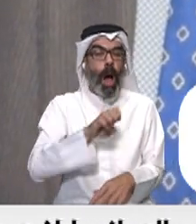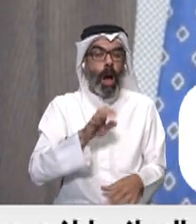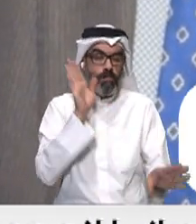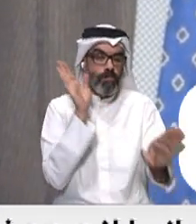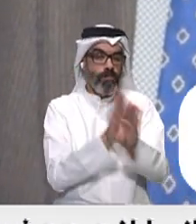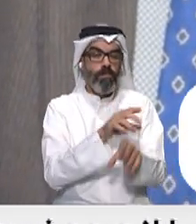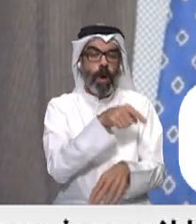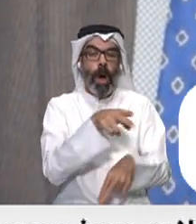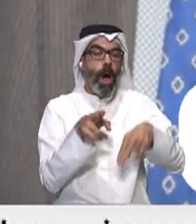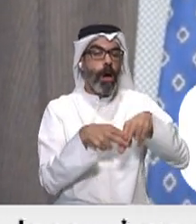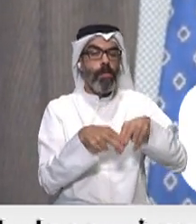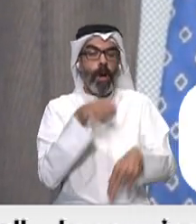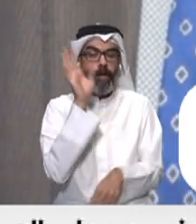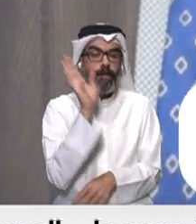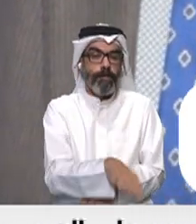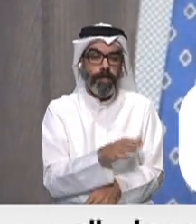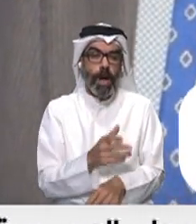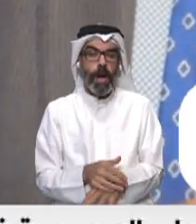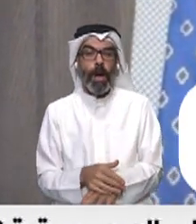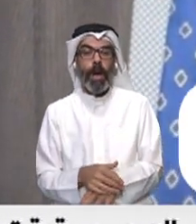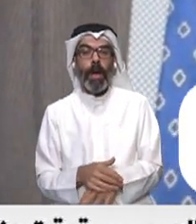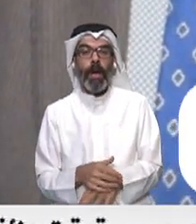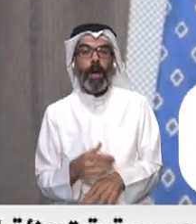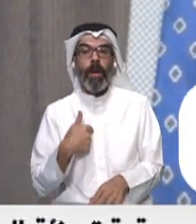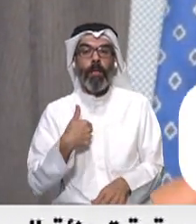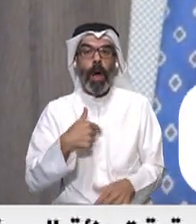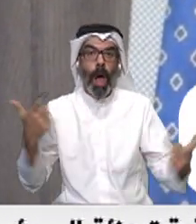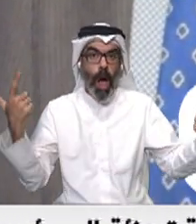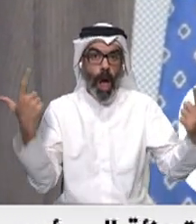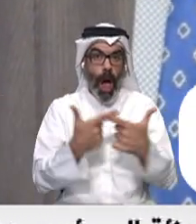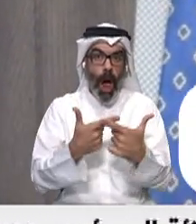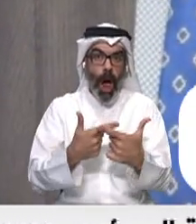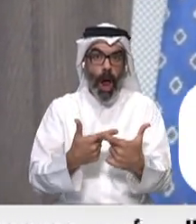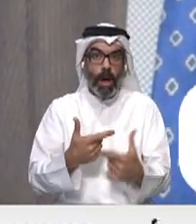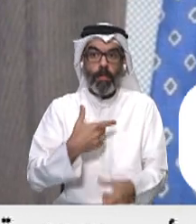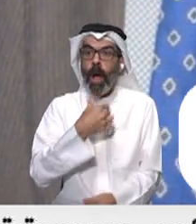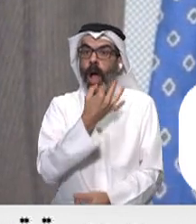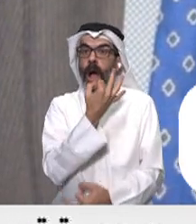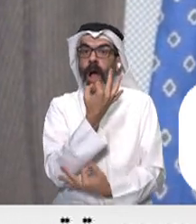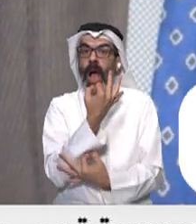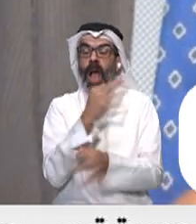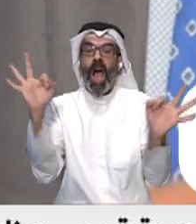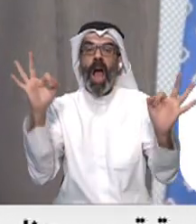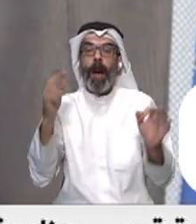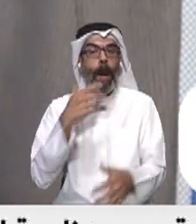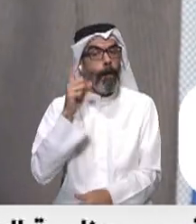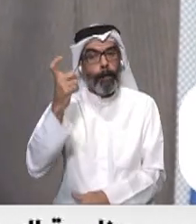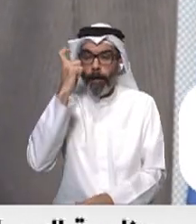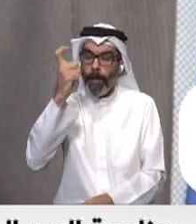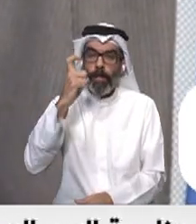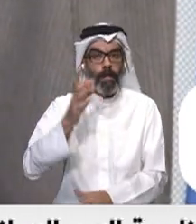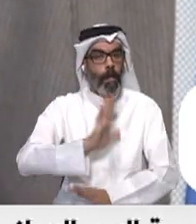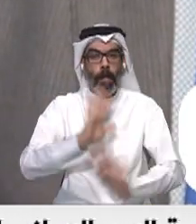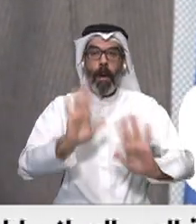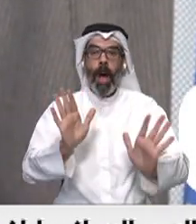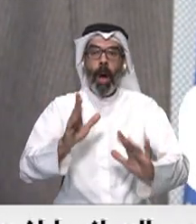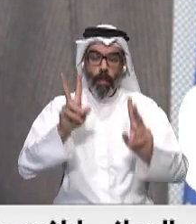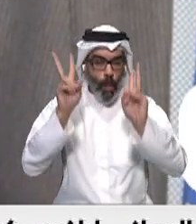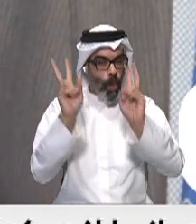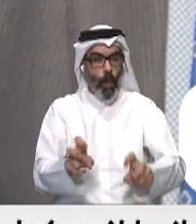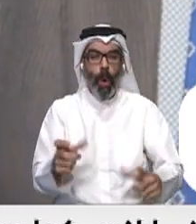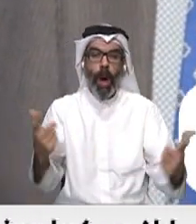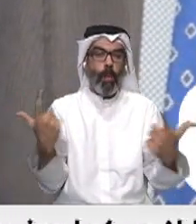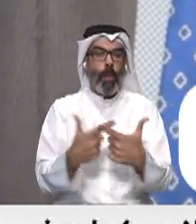الكيان الاسرائيلي المحتل لكن الحرب الشامله لا احد يد لا في منطقه الشرق الاوسط ولا ولا في الدول